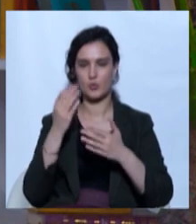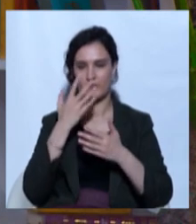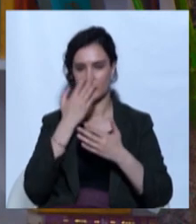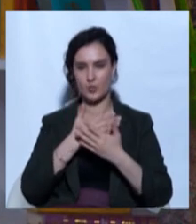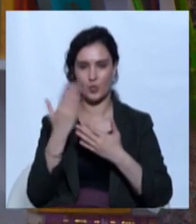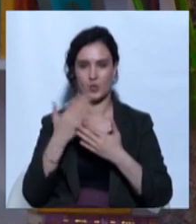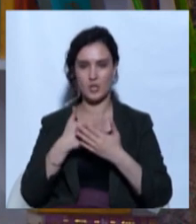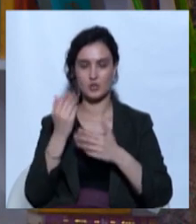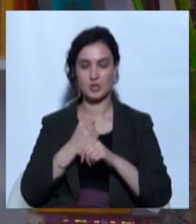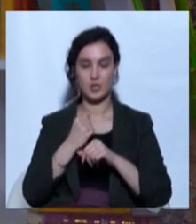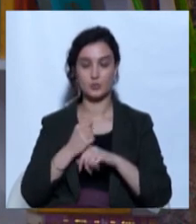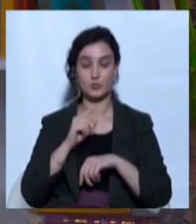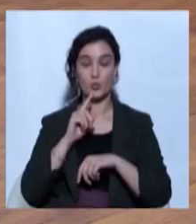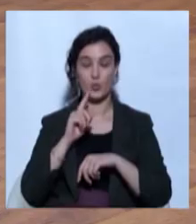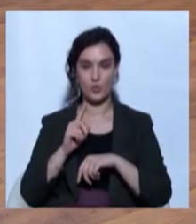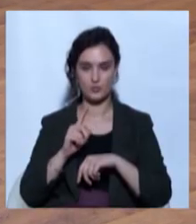გააკეთოთ,